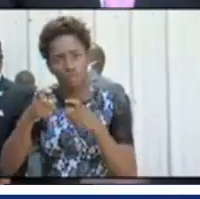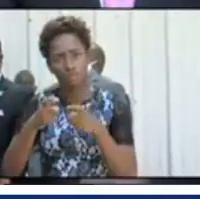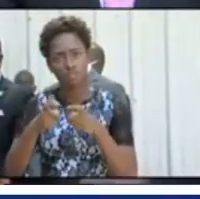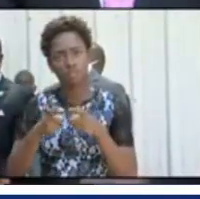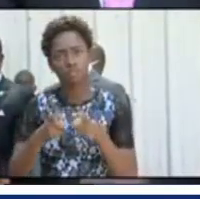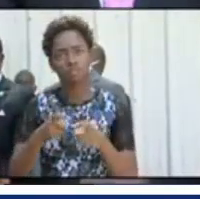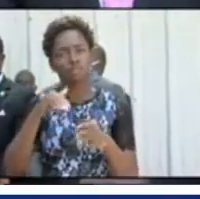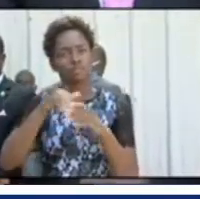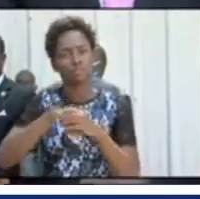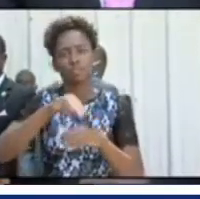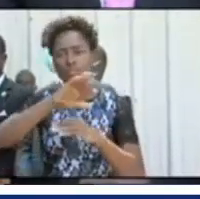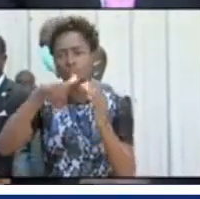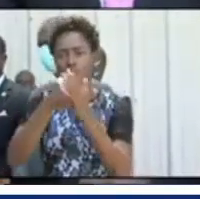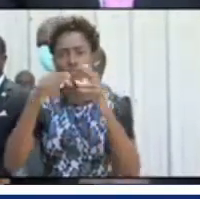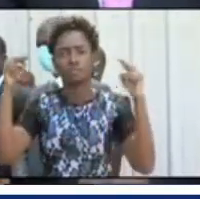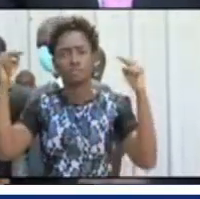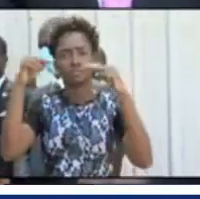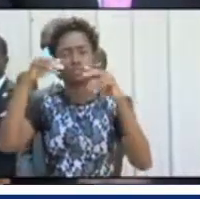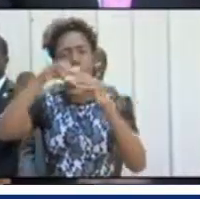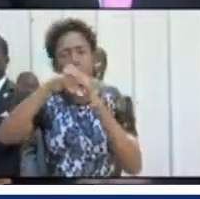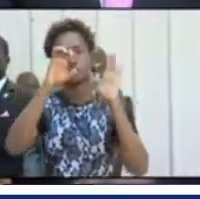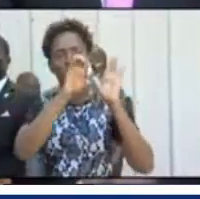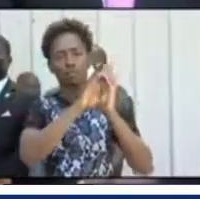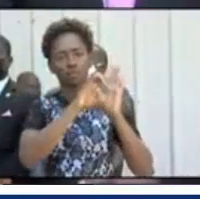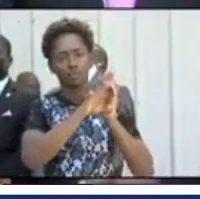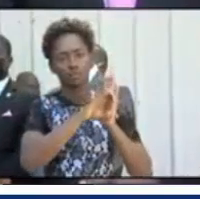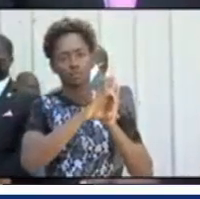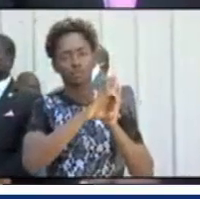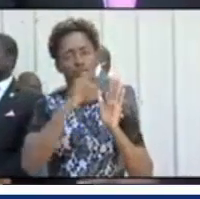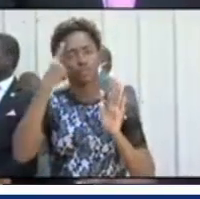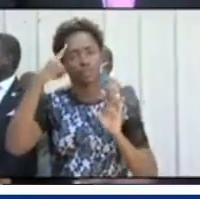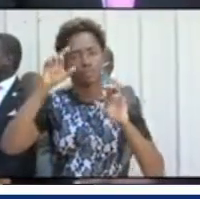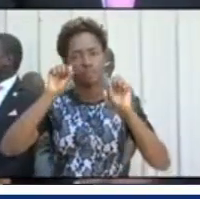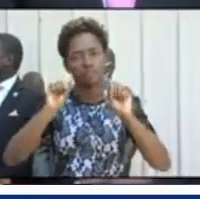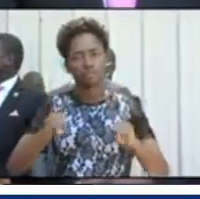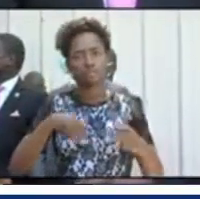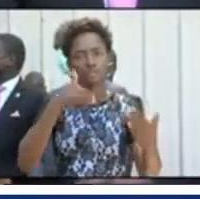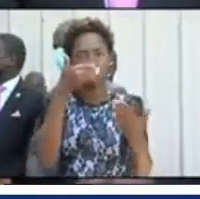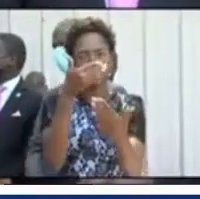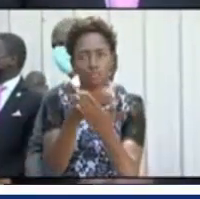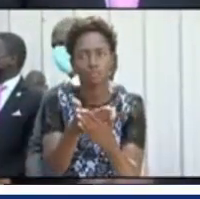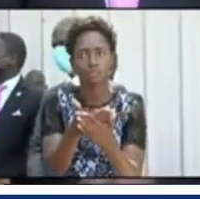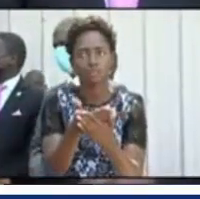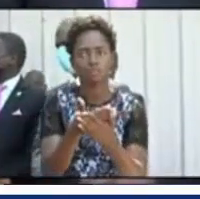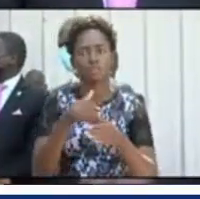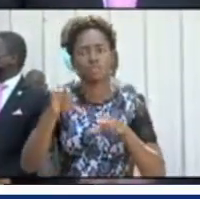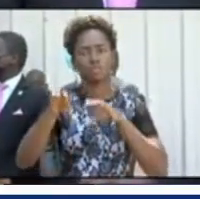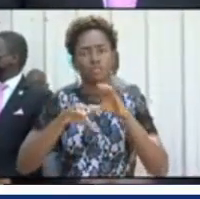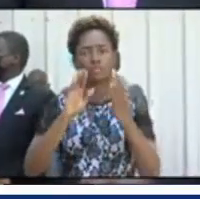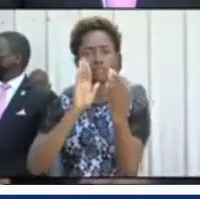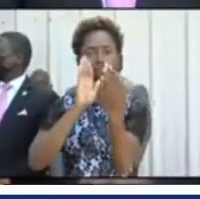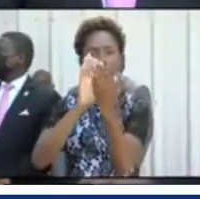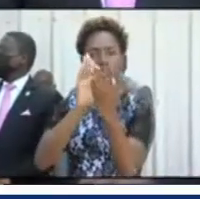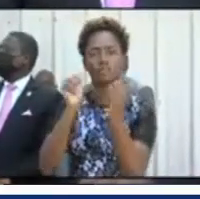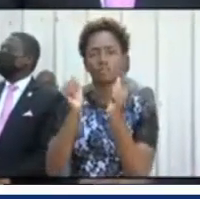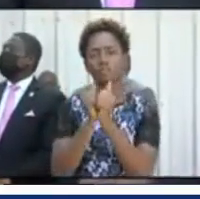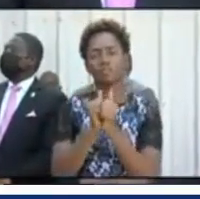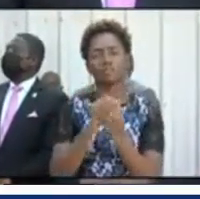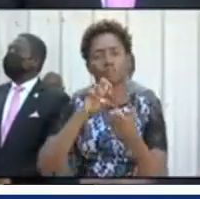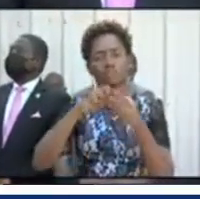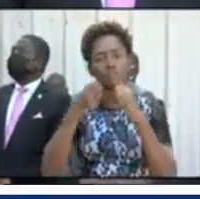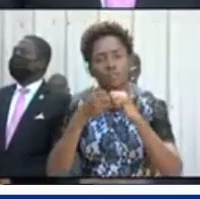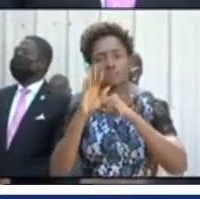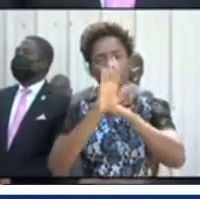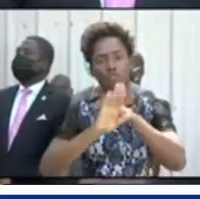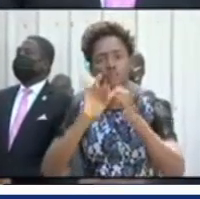à tous les niveaux dans l'État pour nous capables arriver faire face à situation insécurité